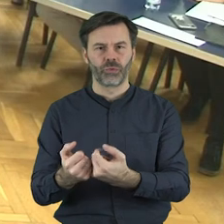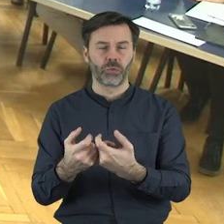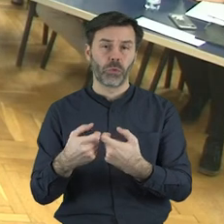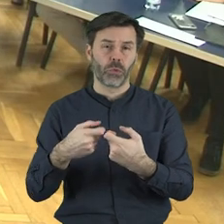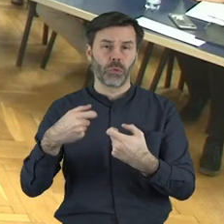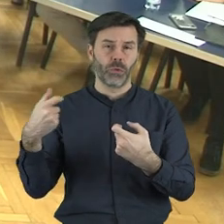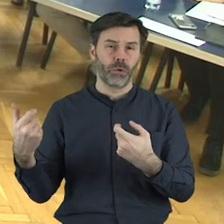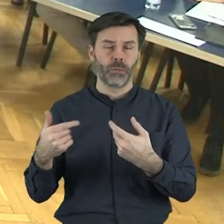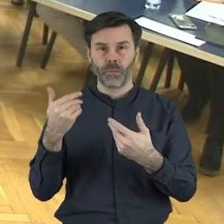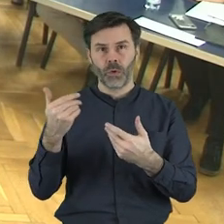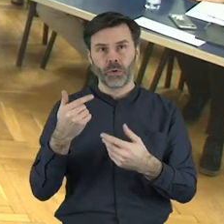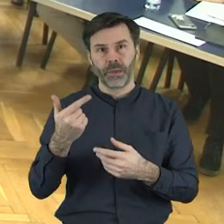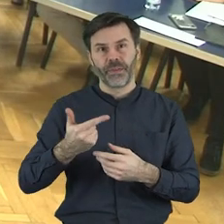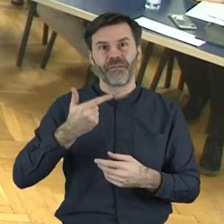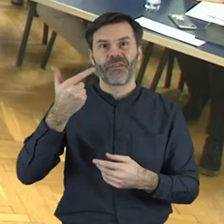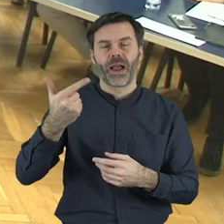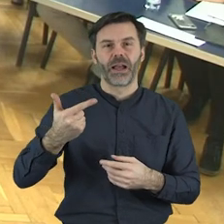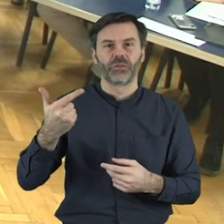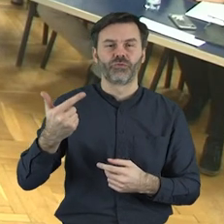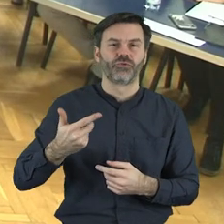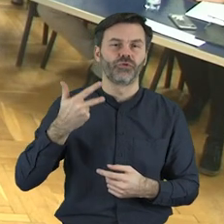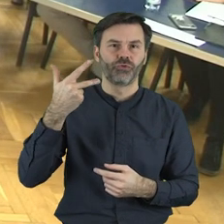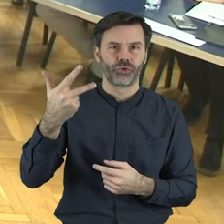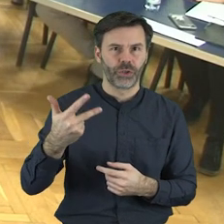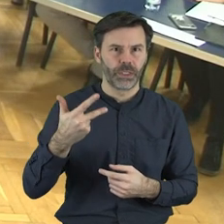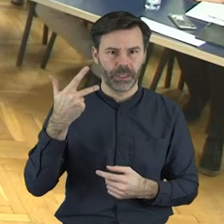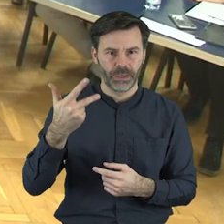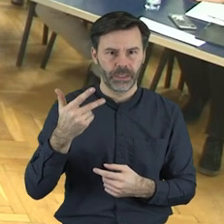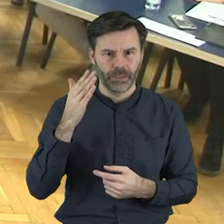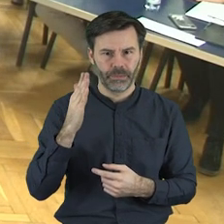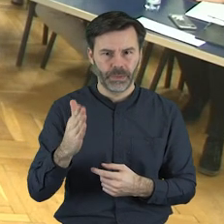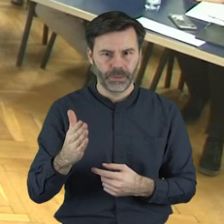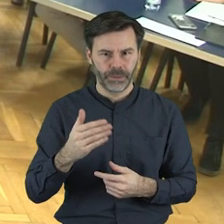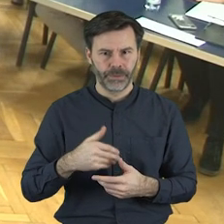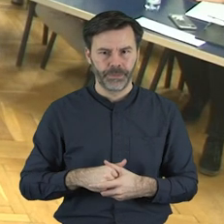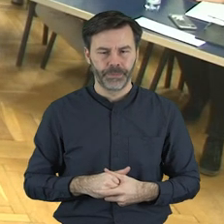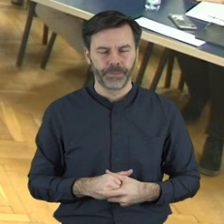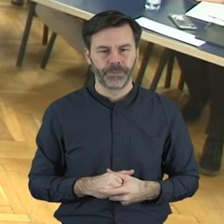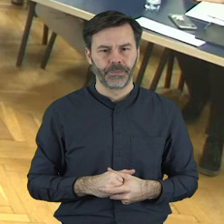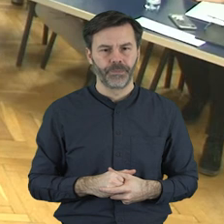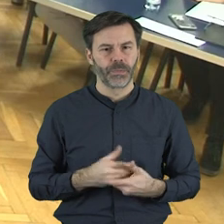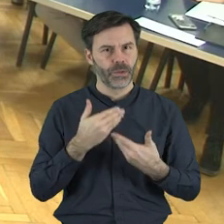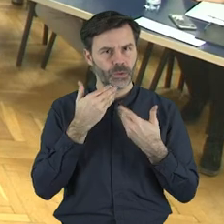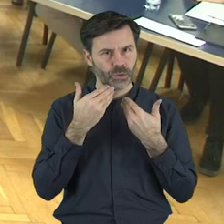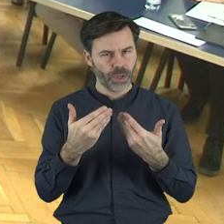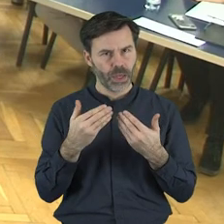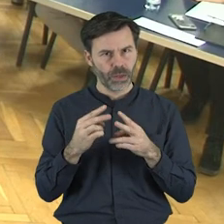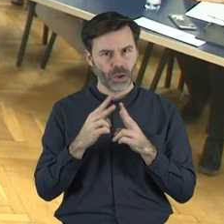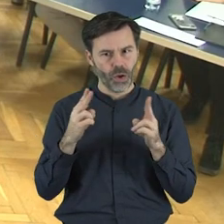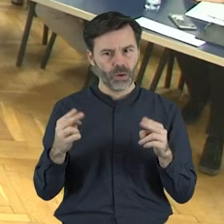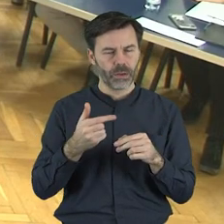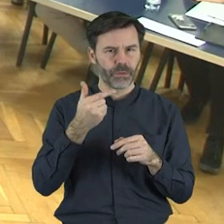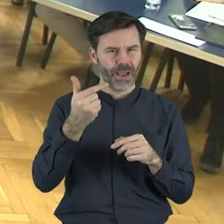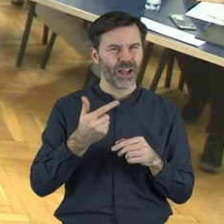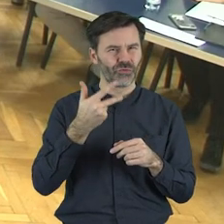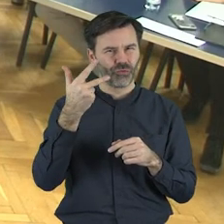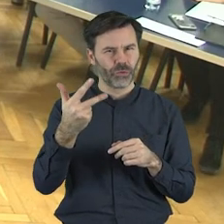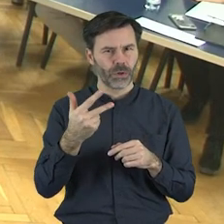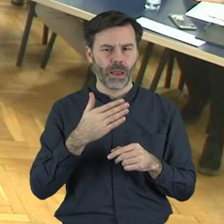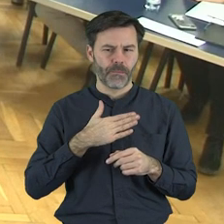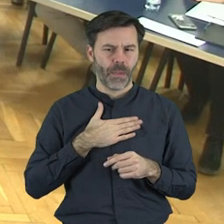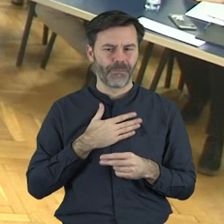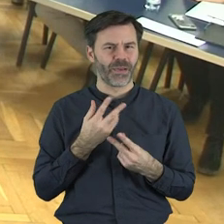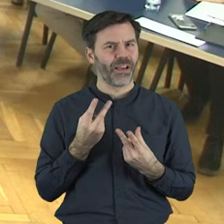każdemu wykonawcy dawałby pewną gwarancję ciągłości działania i zwrotu